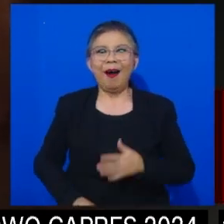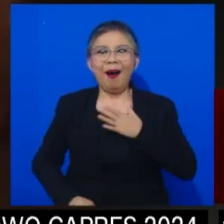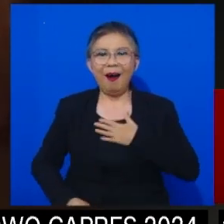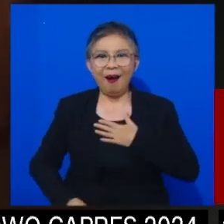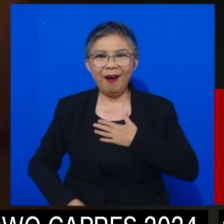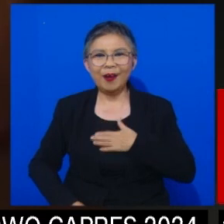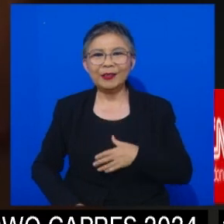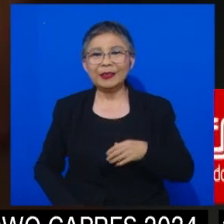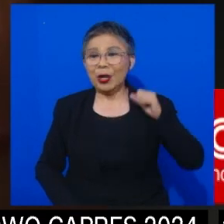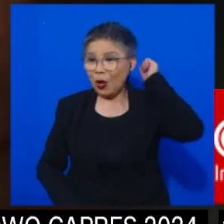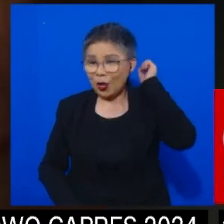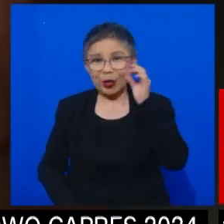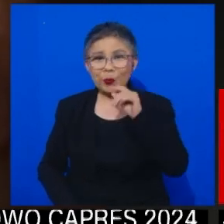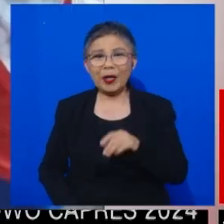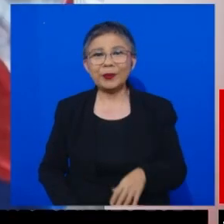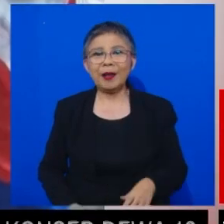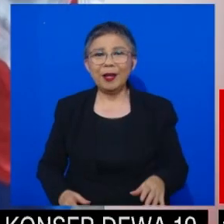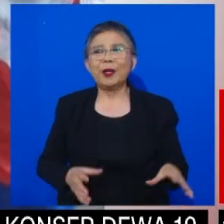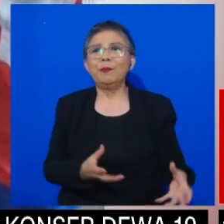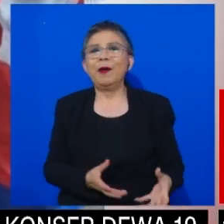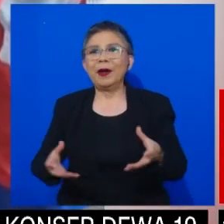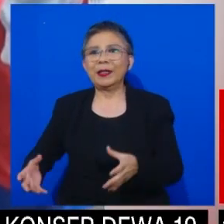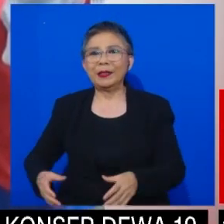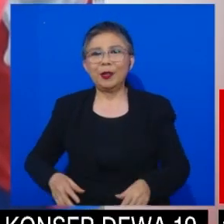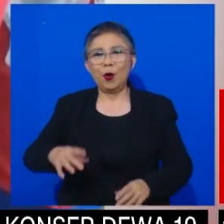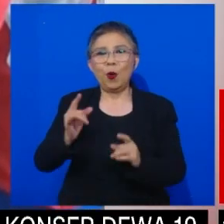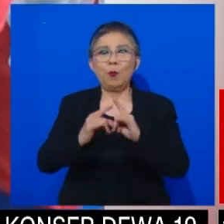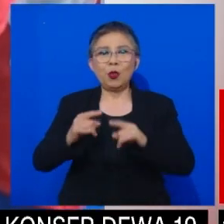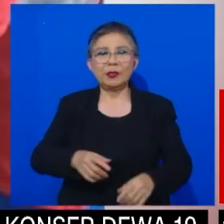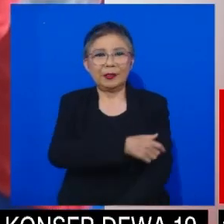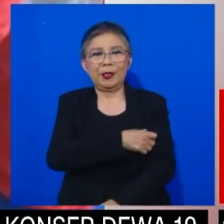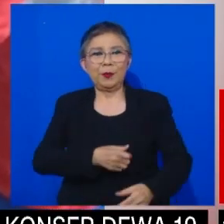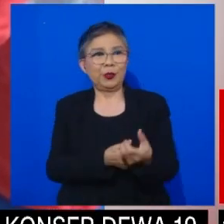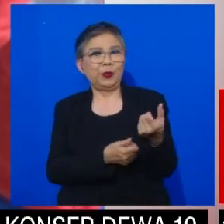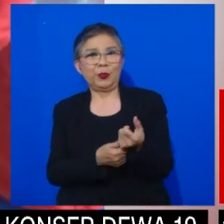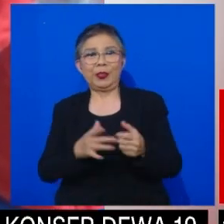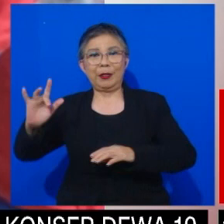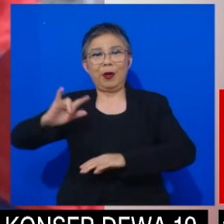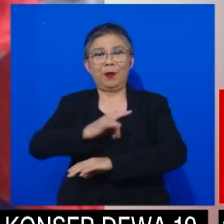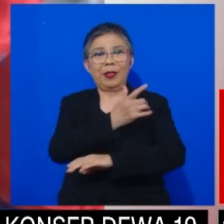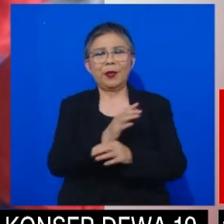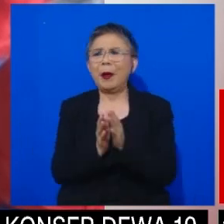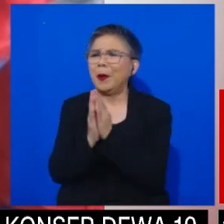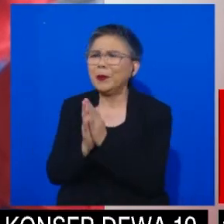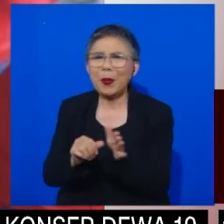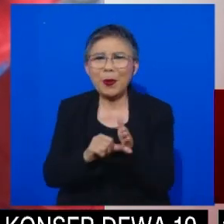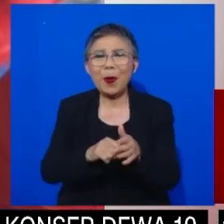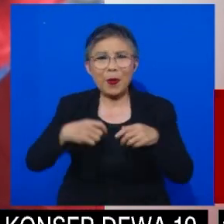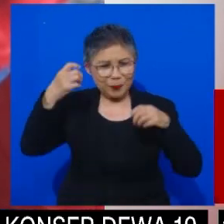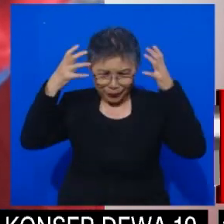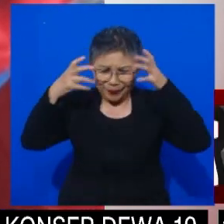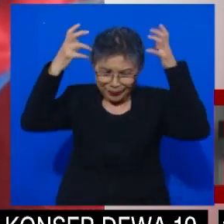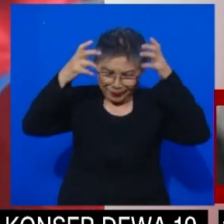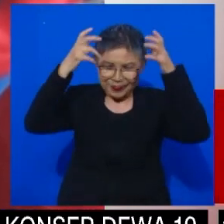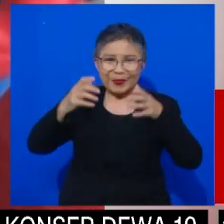oleh kedua orang tuanya bocah ini kemudian dibawa ke pos pemadam kebakaran sektor Kemayoran untuk meminta bantuan petugas Damkar